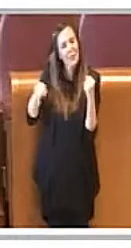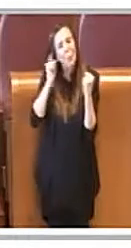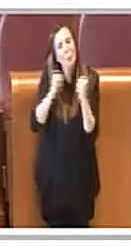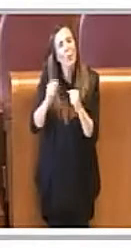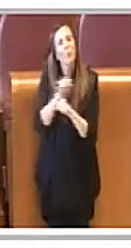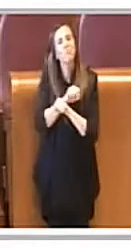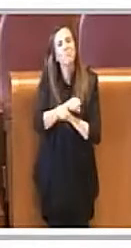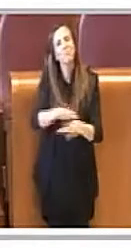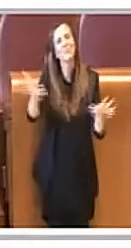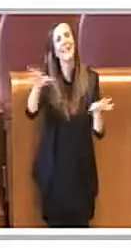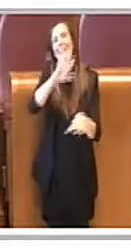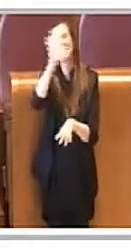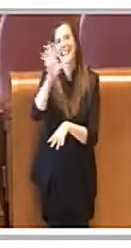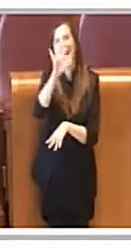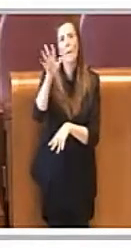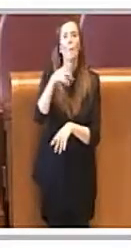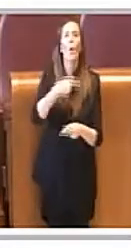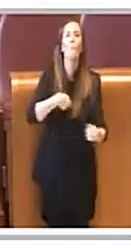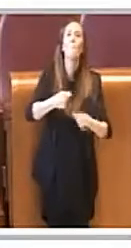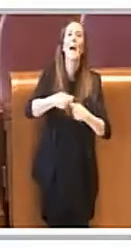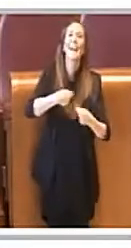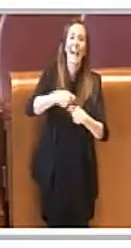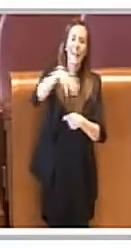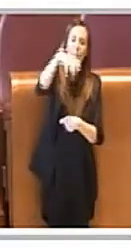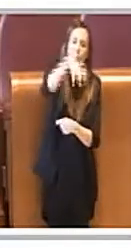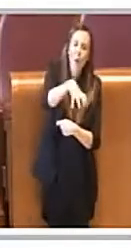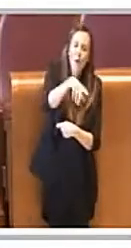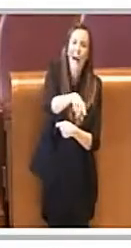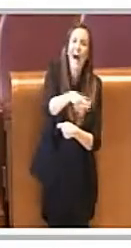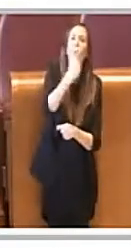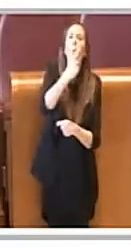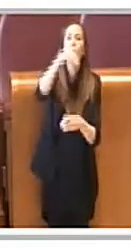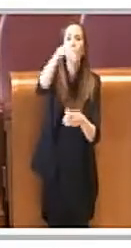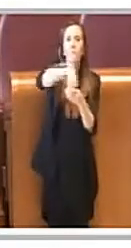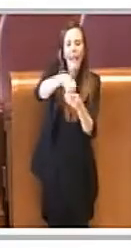mercato rionale volesse destinare un'area del mercato